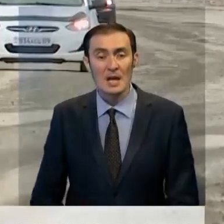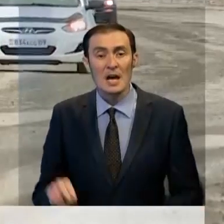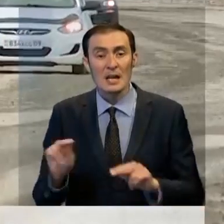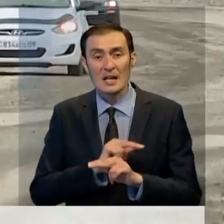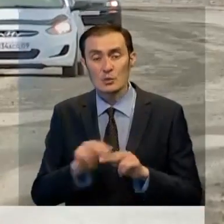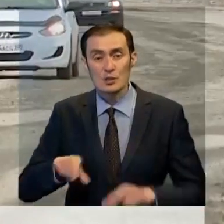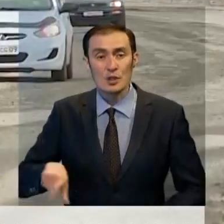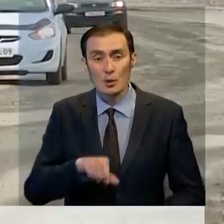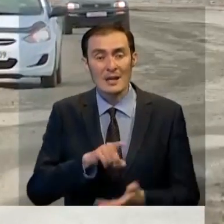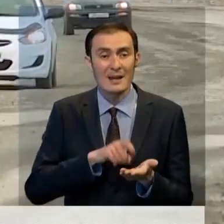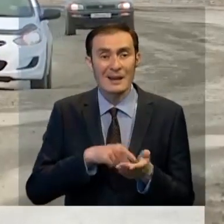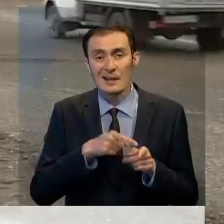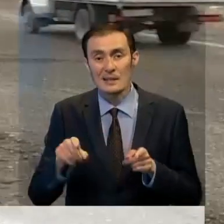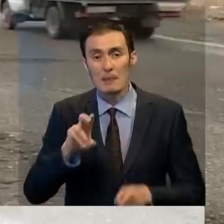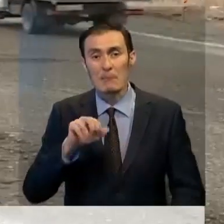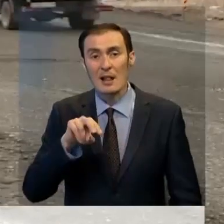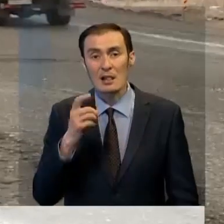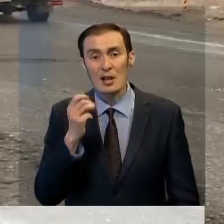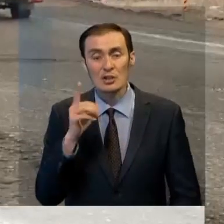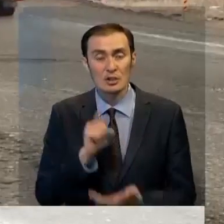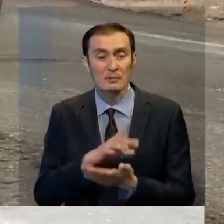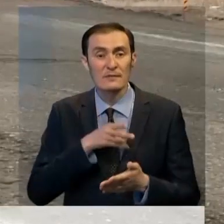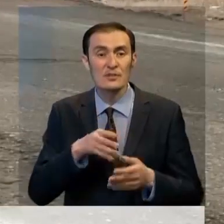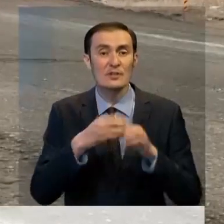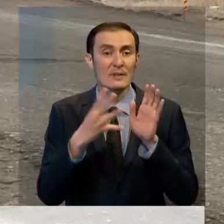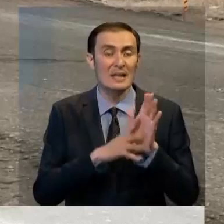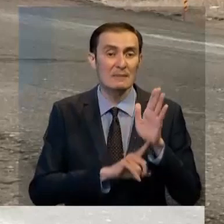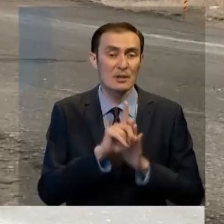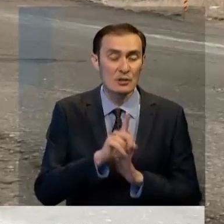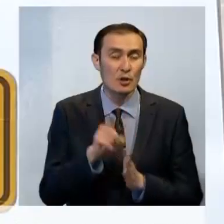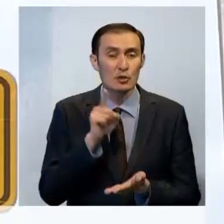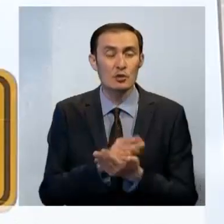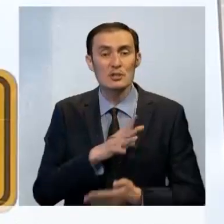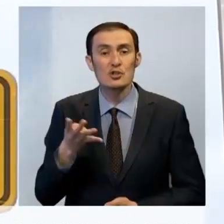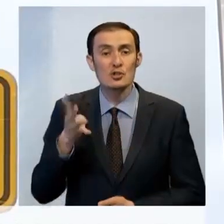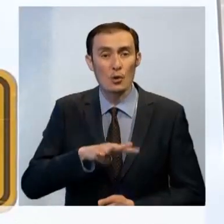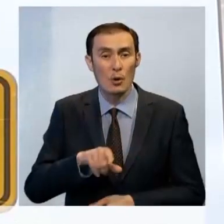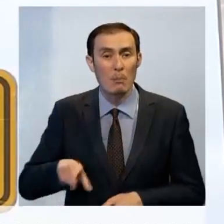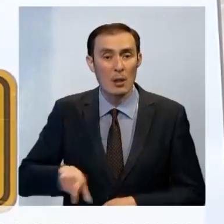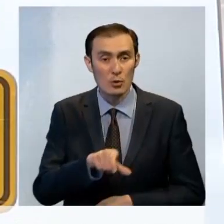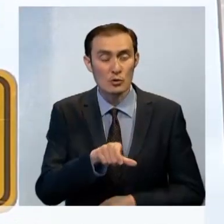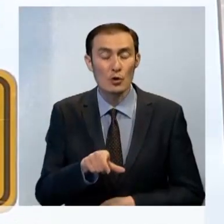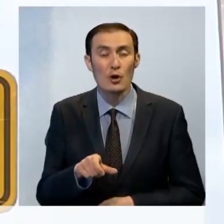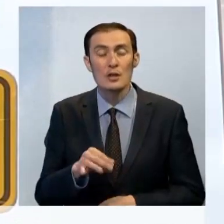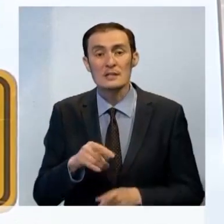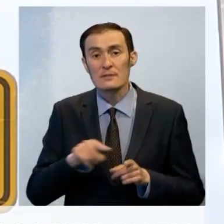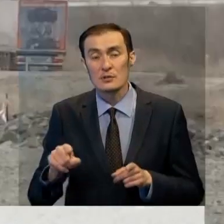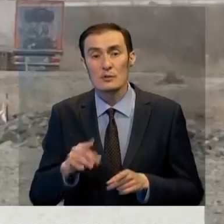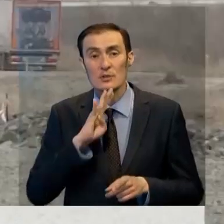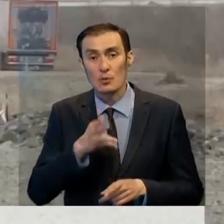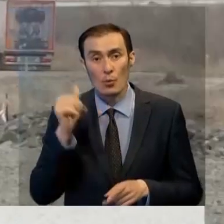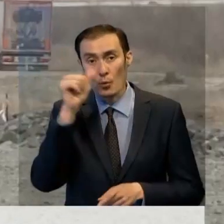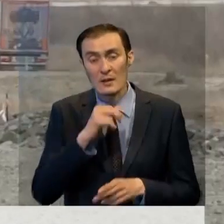Реконструкцию автодороги Караганда-Балхаш начали в 2019 году. Она должна стать четырехполосной. Но за три года по съездам и объездам